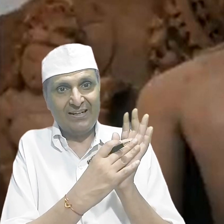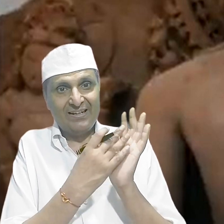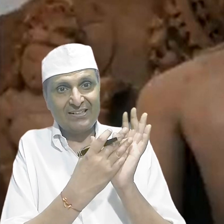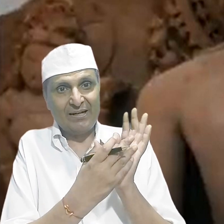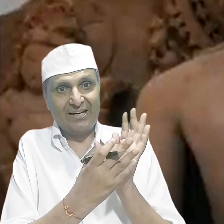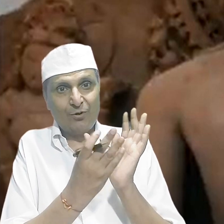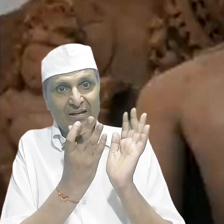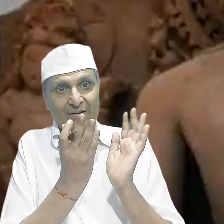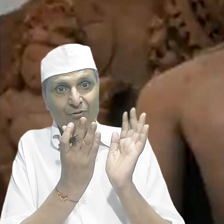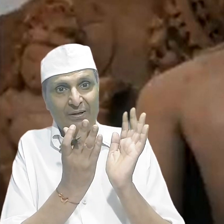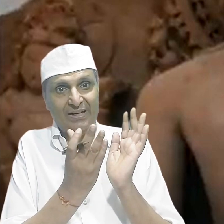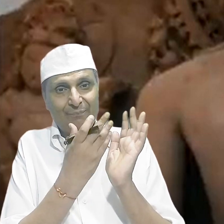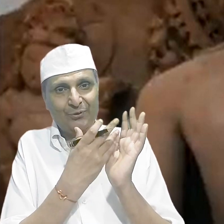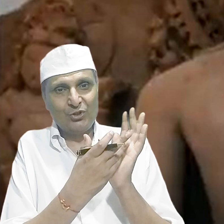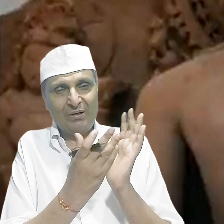सब्सक्राइब